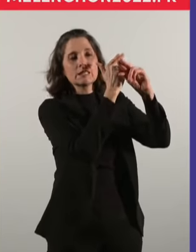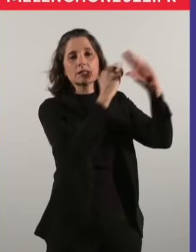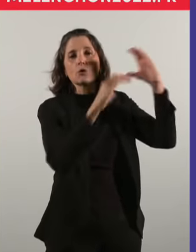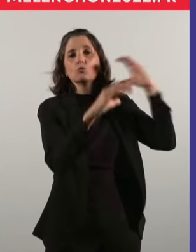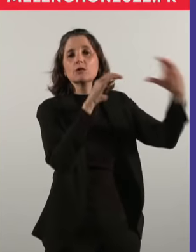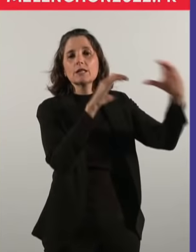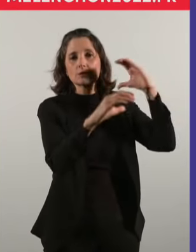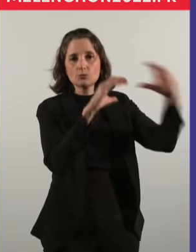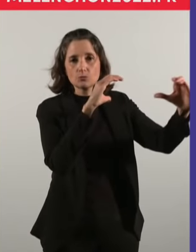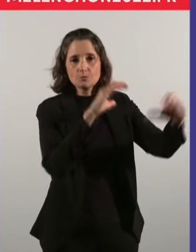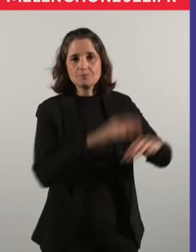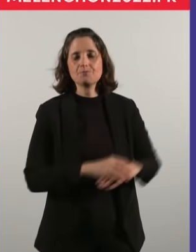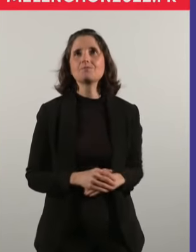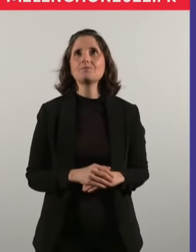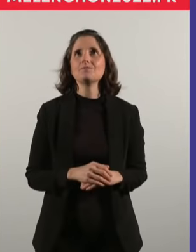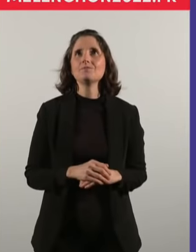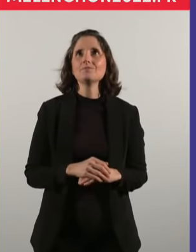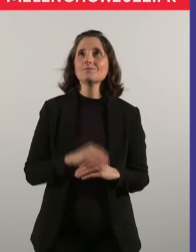Là, c'est la Lune.